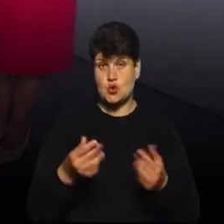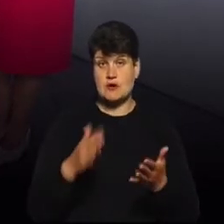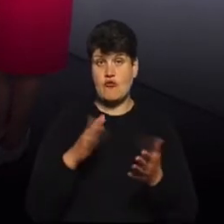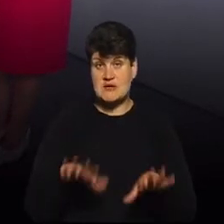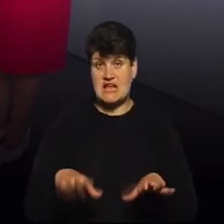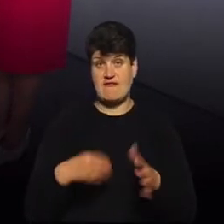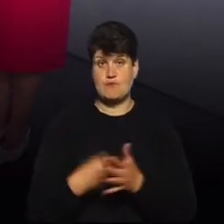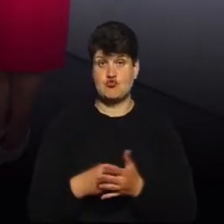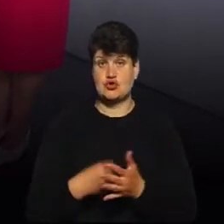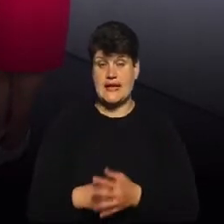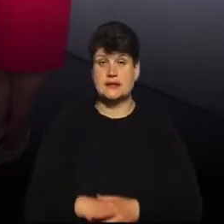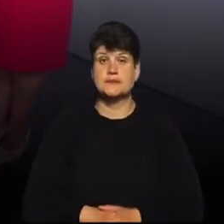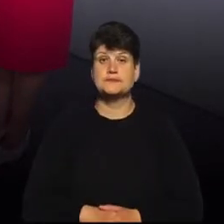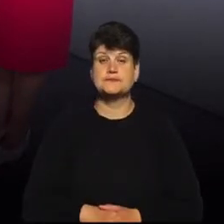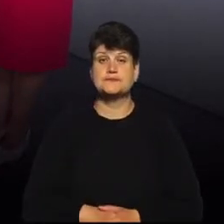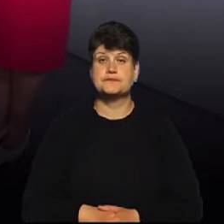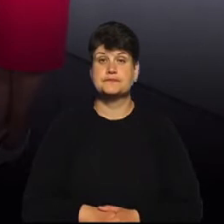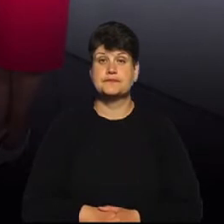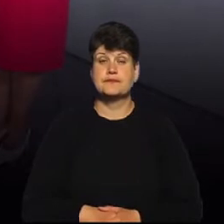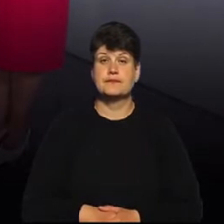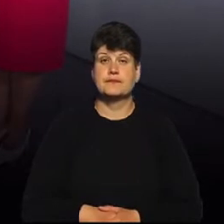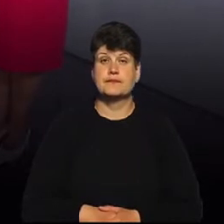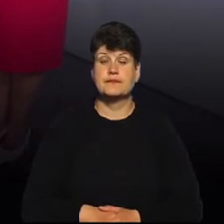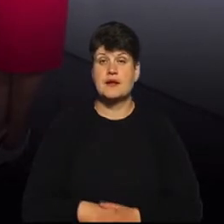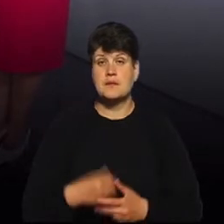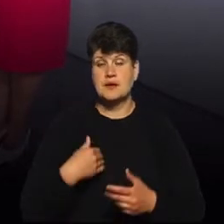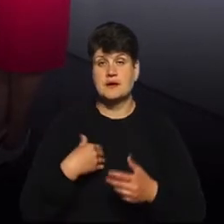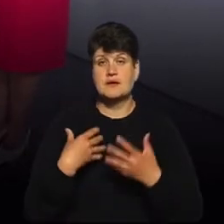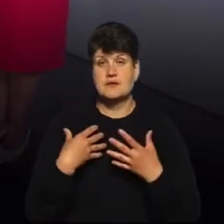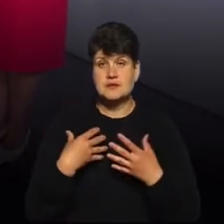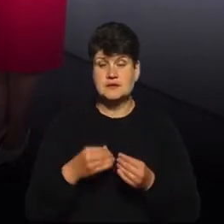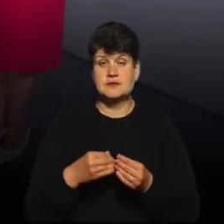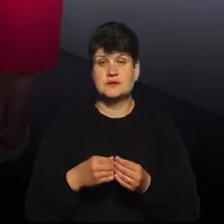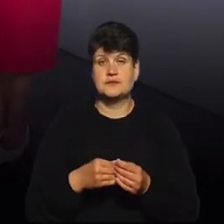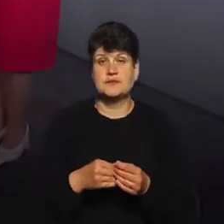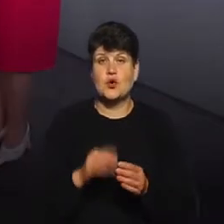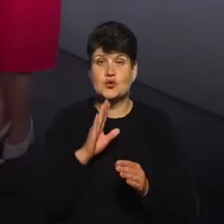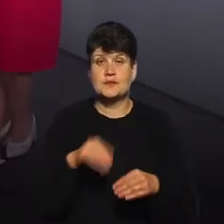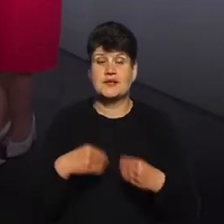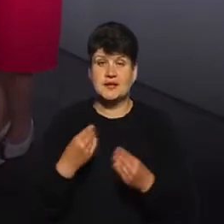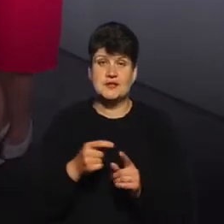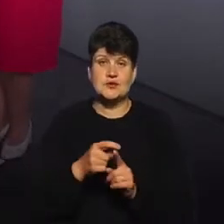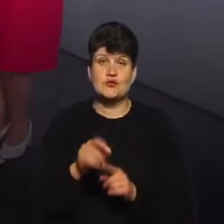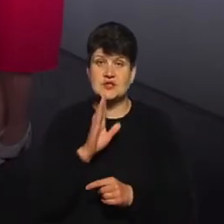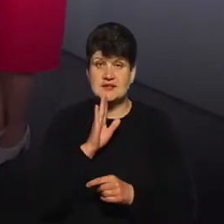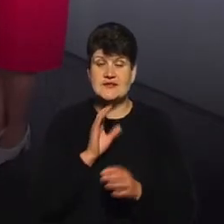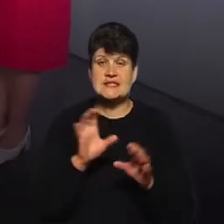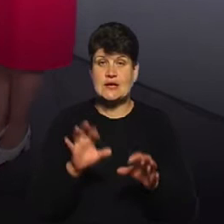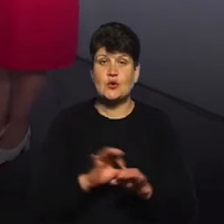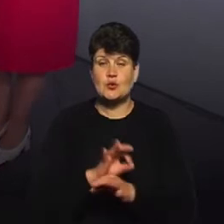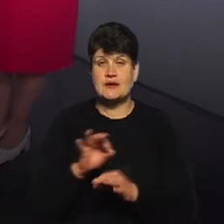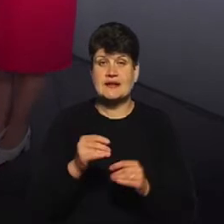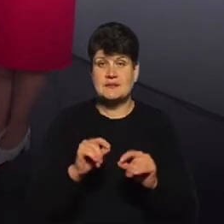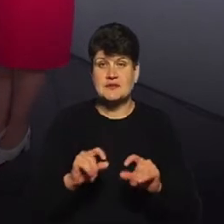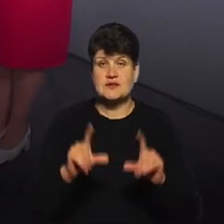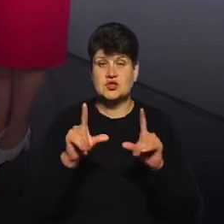Ми, можливо, пане Ростиславе, доволі не по-джентльменськи вчинили, так, треба вам дати слово жінці. Дивіться, в законопроєкті є там пункт про підвищення безпеки туристів. Я